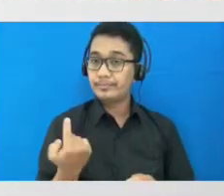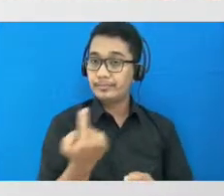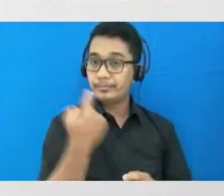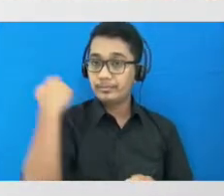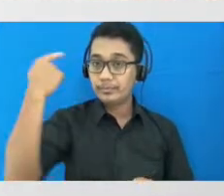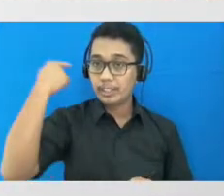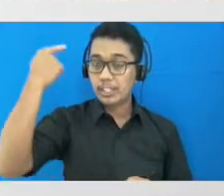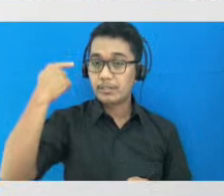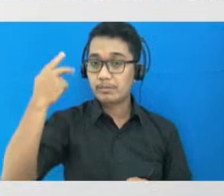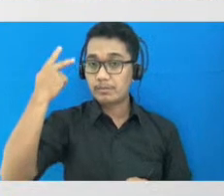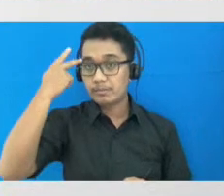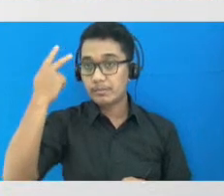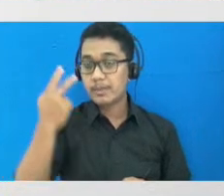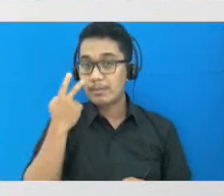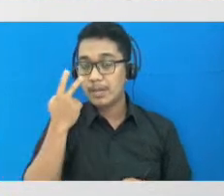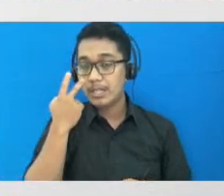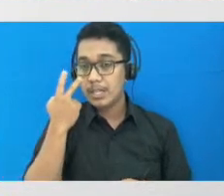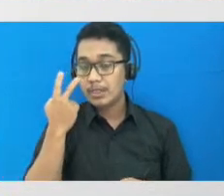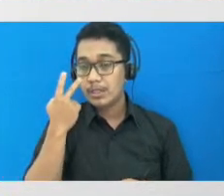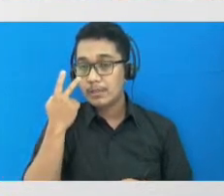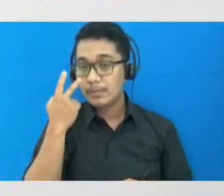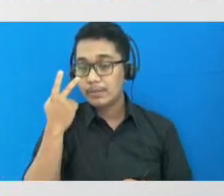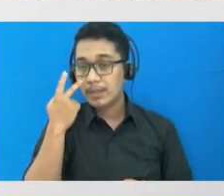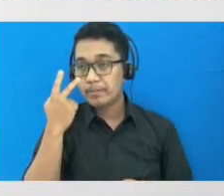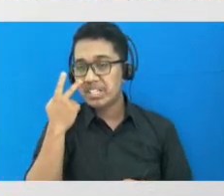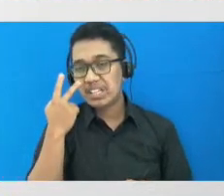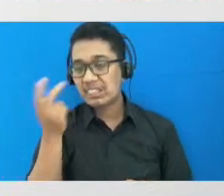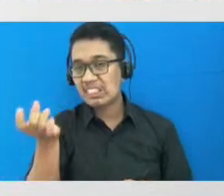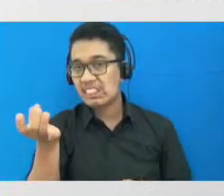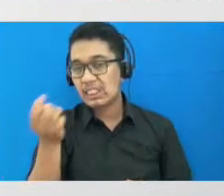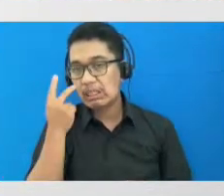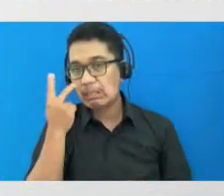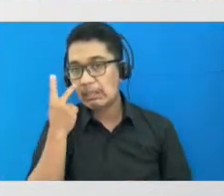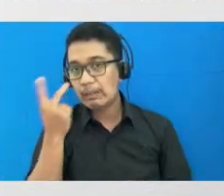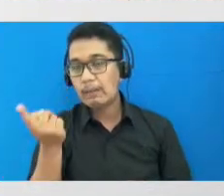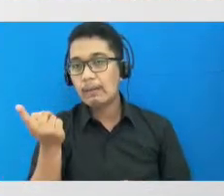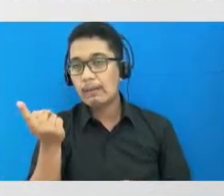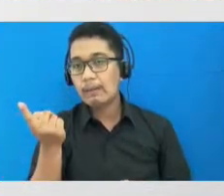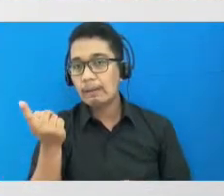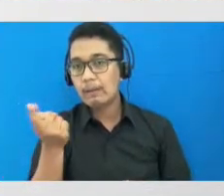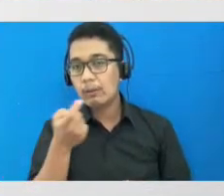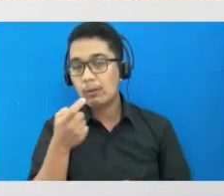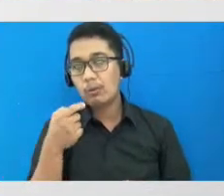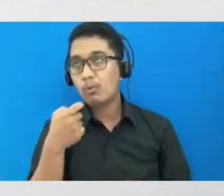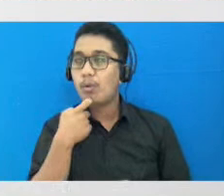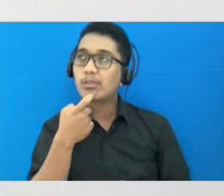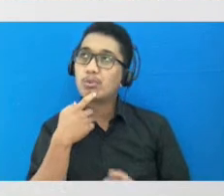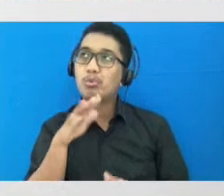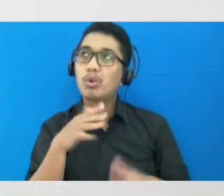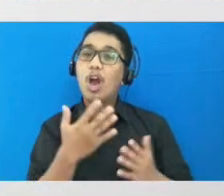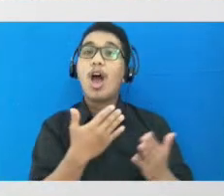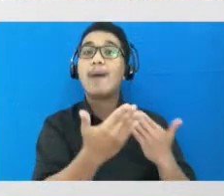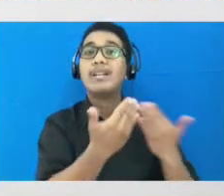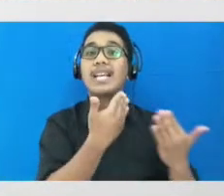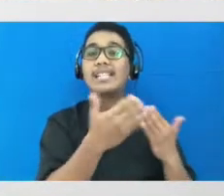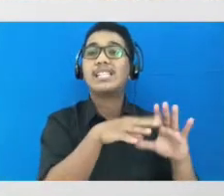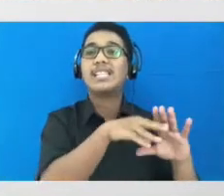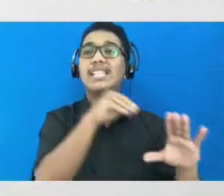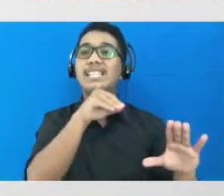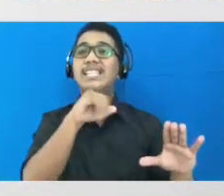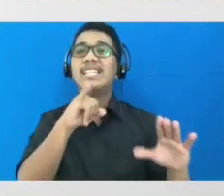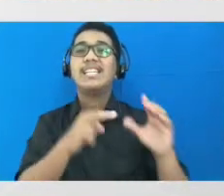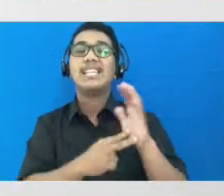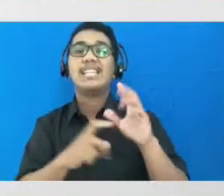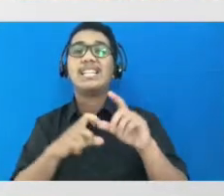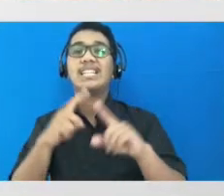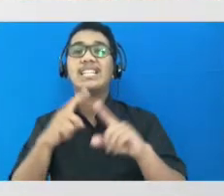seringkali memperhatikan ataupun melihat secara sekilas saat kita menginstal aplikasi, saat kita mengunjungi